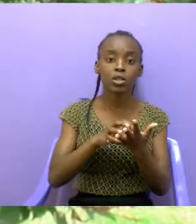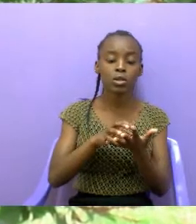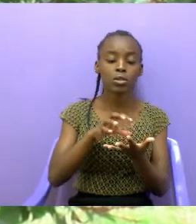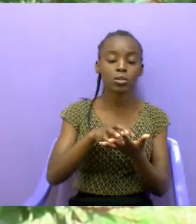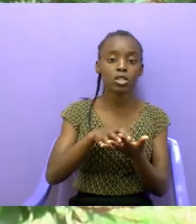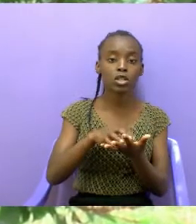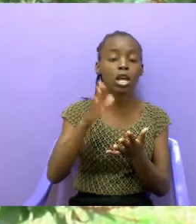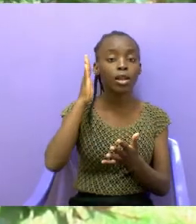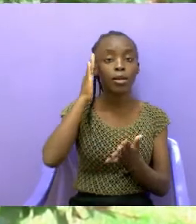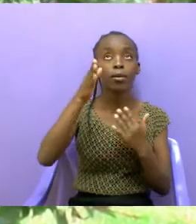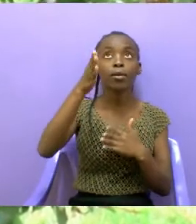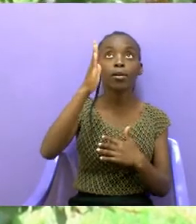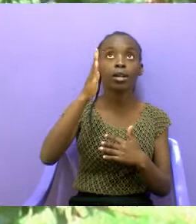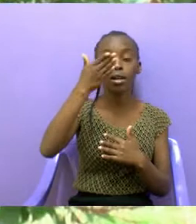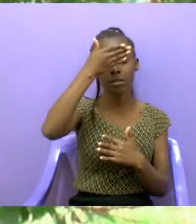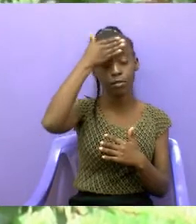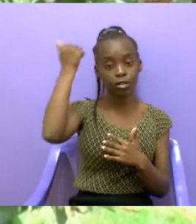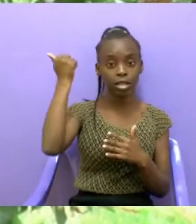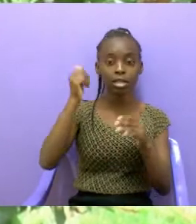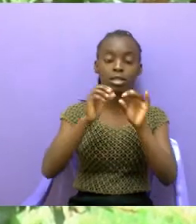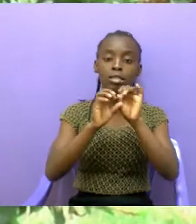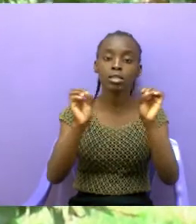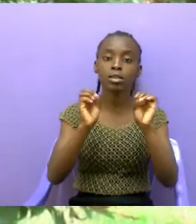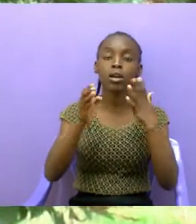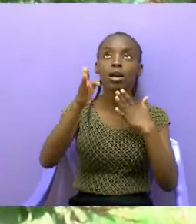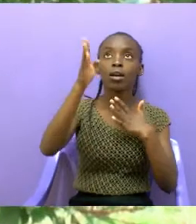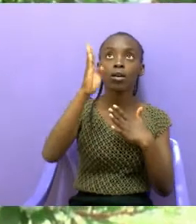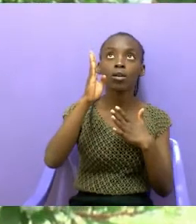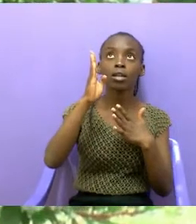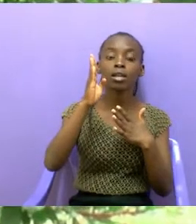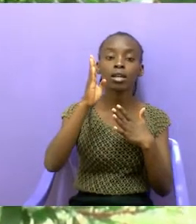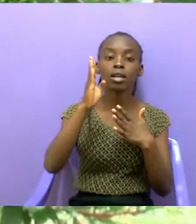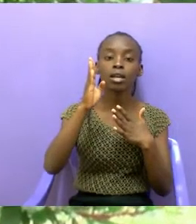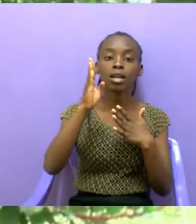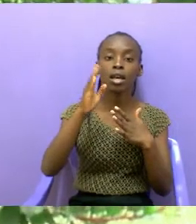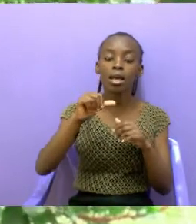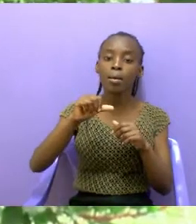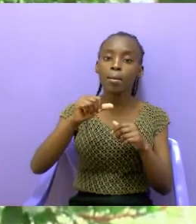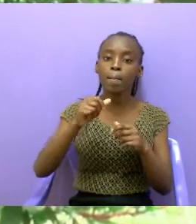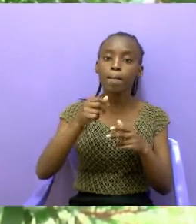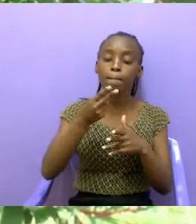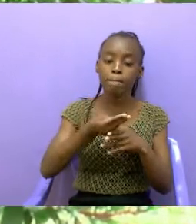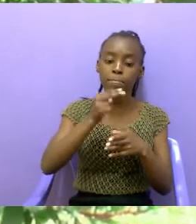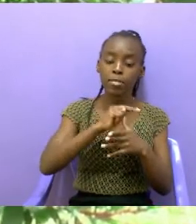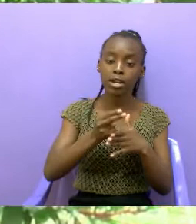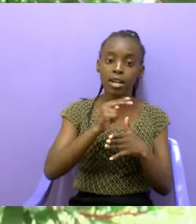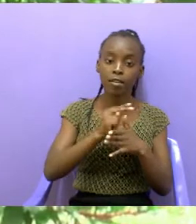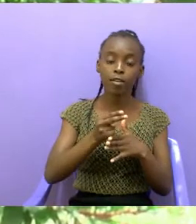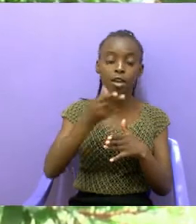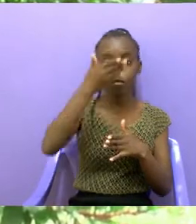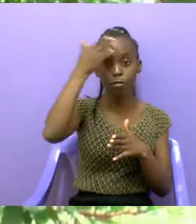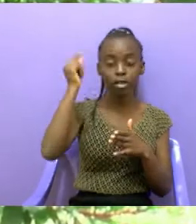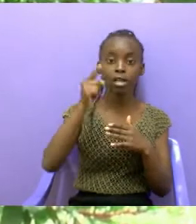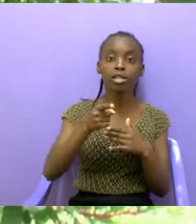that Mungu hajakusahau. Na Mungu hawezi akakusahau. Tukiwa na hili ndani ya mioyo